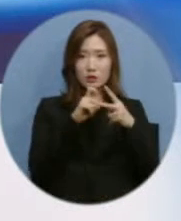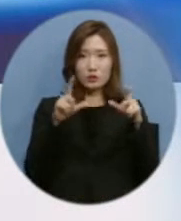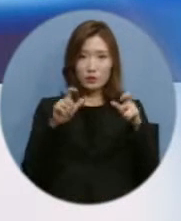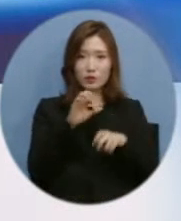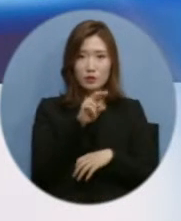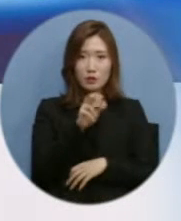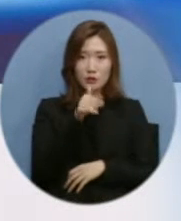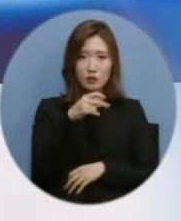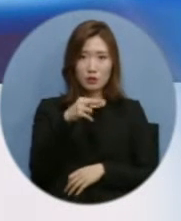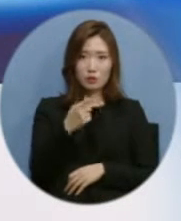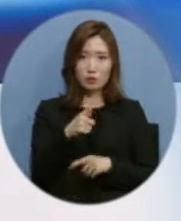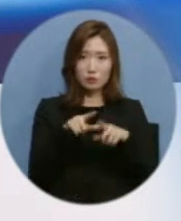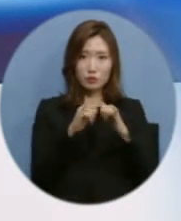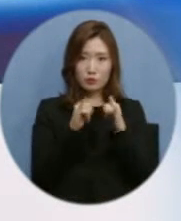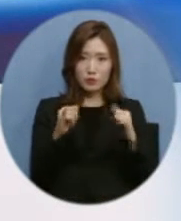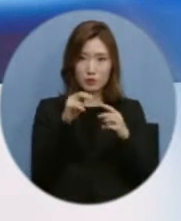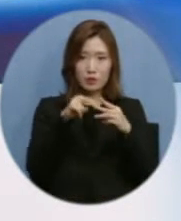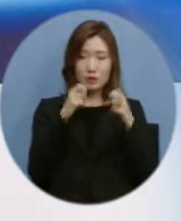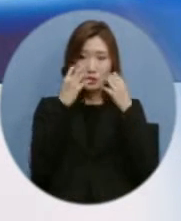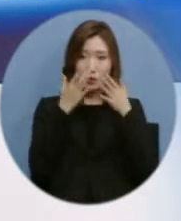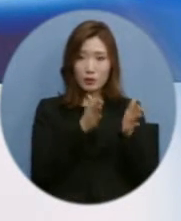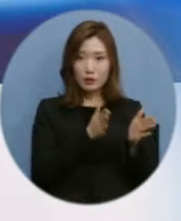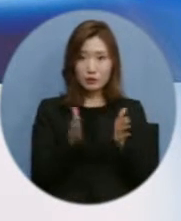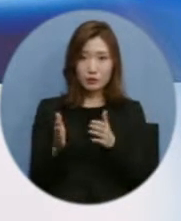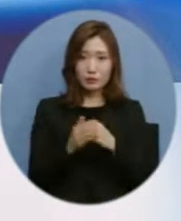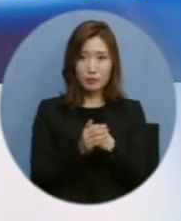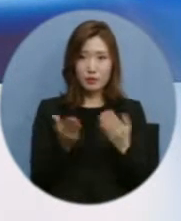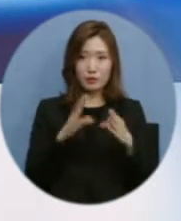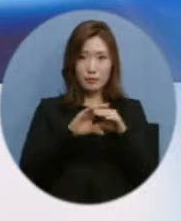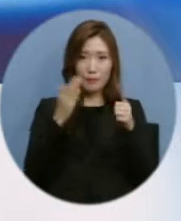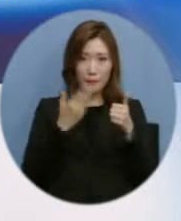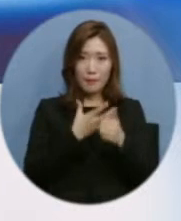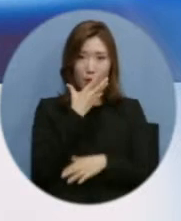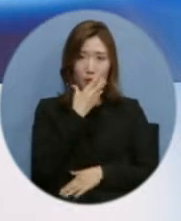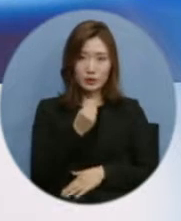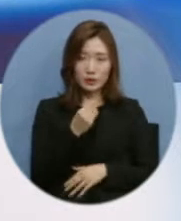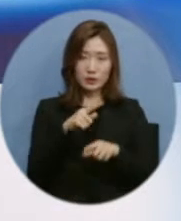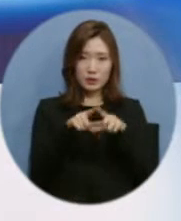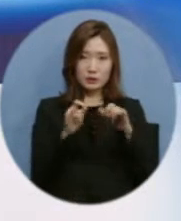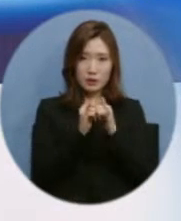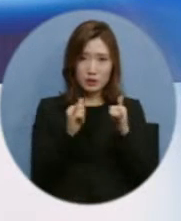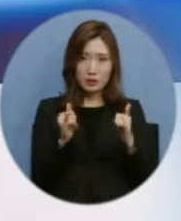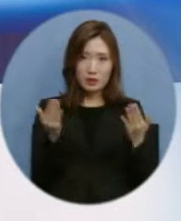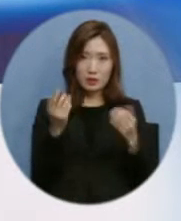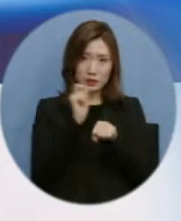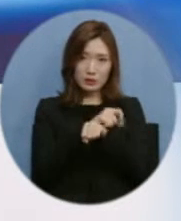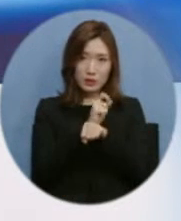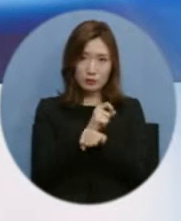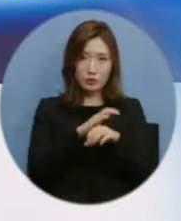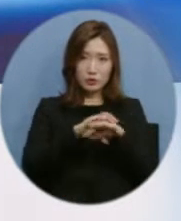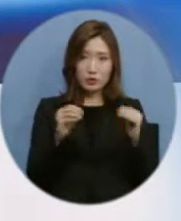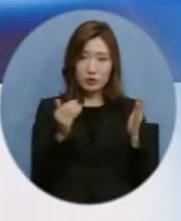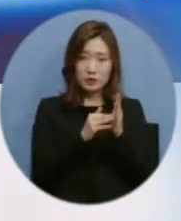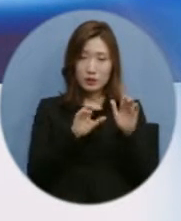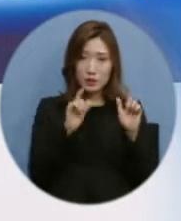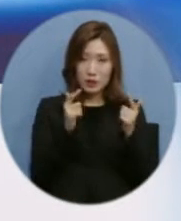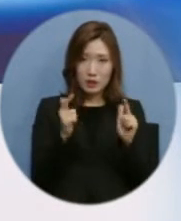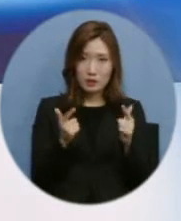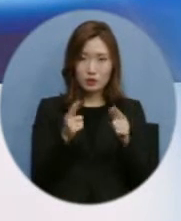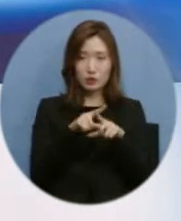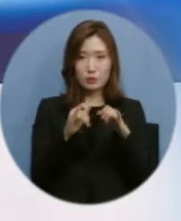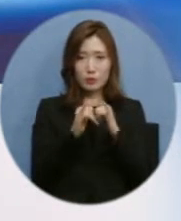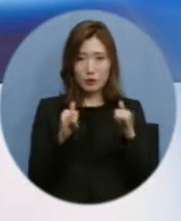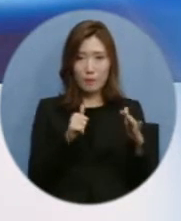서대문구 연희동 주민센터가 새롭게 단장되었습니다. 민원과 복지 등 일반적인 사무 처리 공간을 벗어나 주민들이